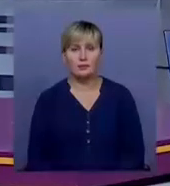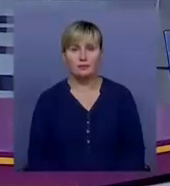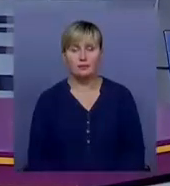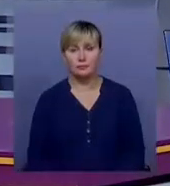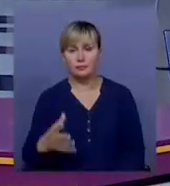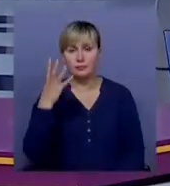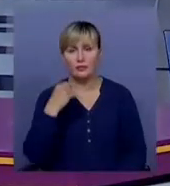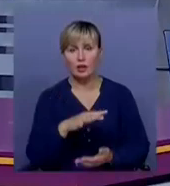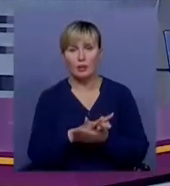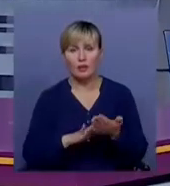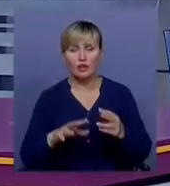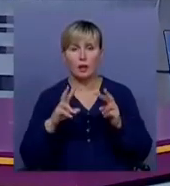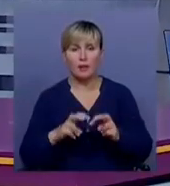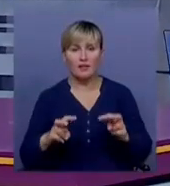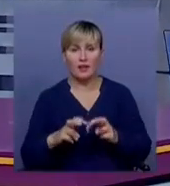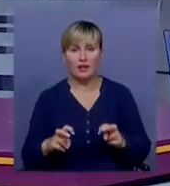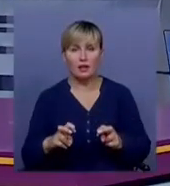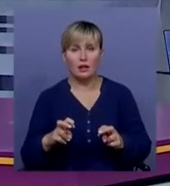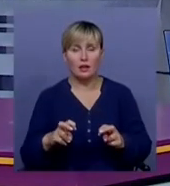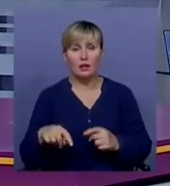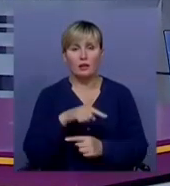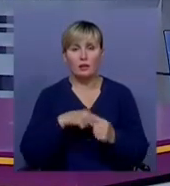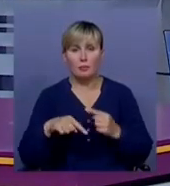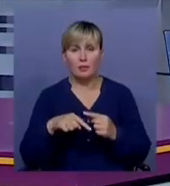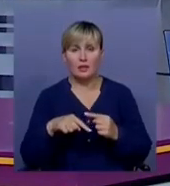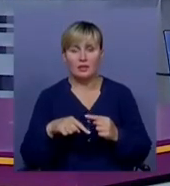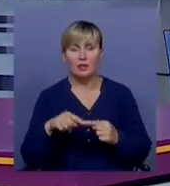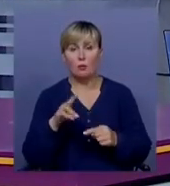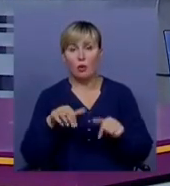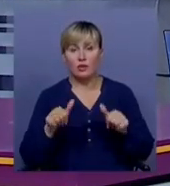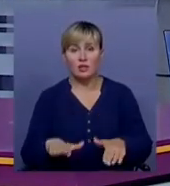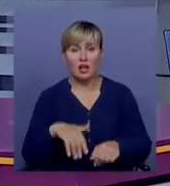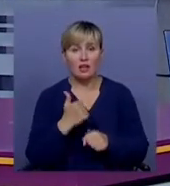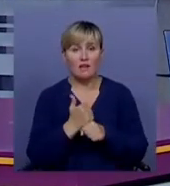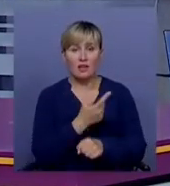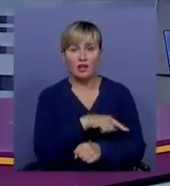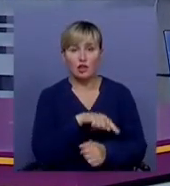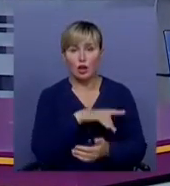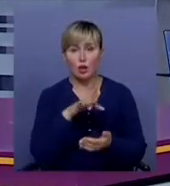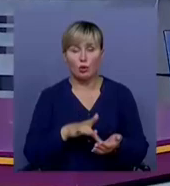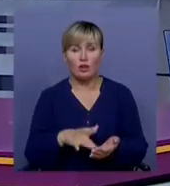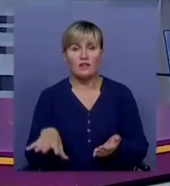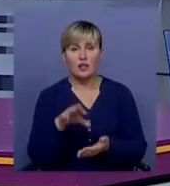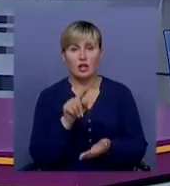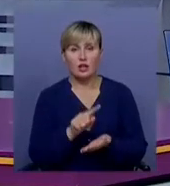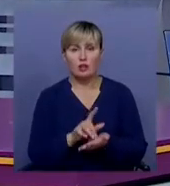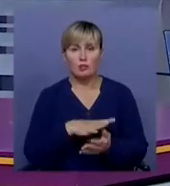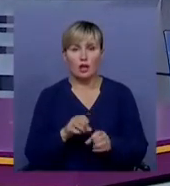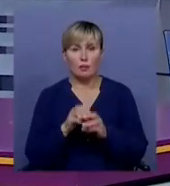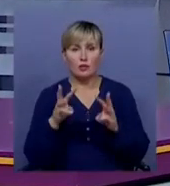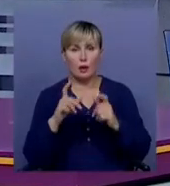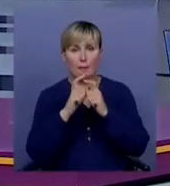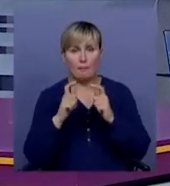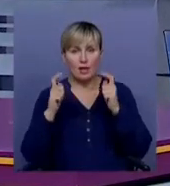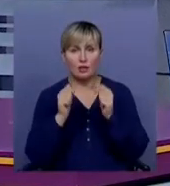В Алматы продолжаются проверки объектов бизнеса. По постановлению главного санитарного врача города, все они должны быть обеспечены масками